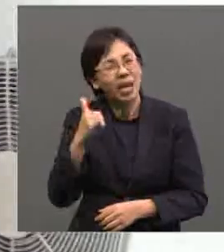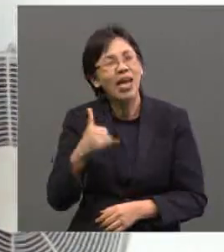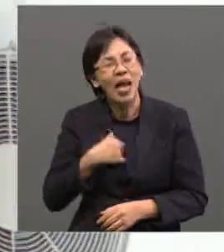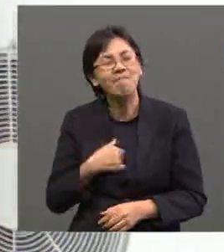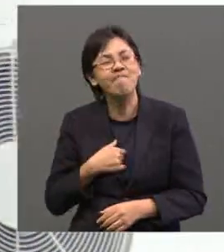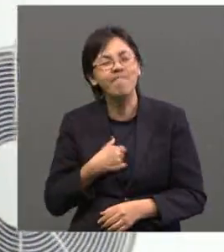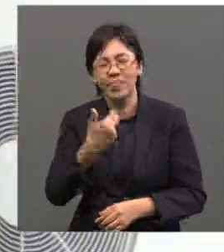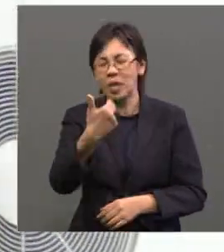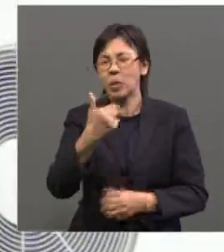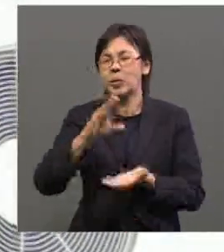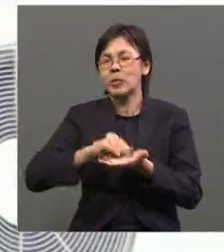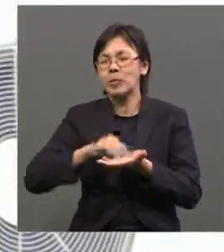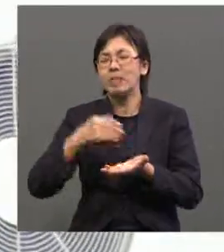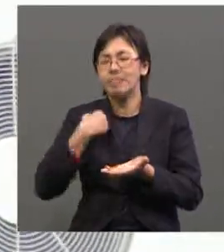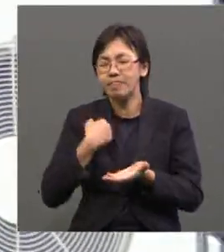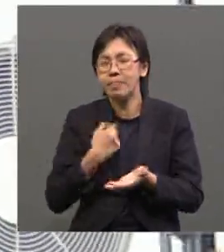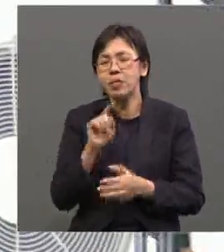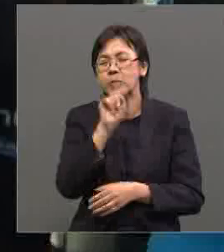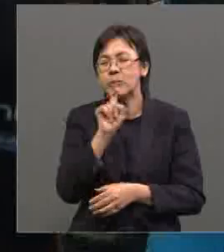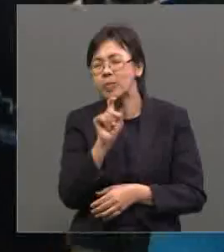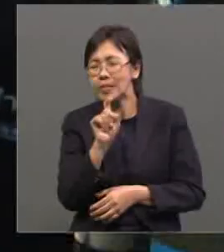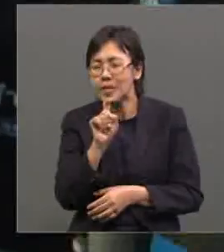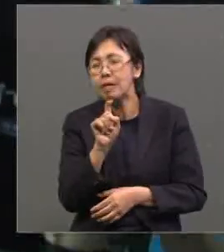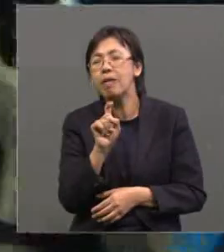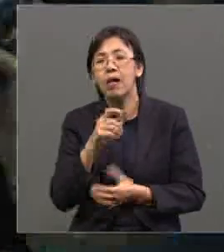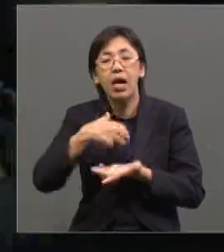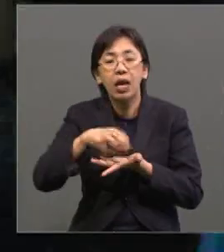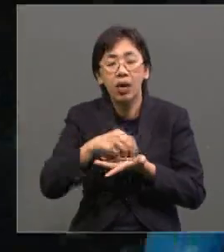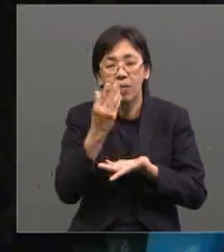เธอน่าจะโดนแอบถ่ายแล้วนะคะเดี๋ยวไปฟังผู้เสียหายเล่าค่ะ